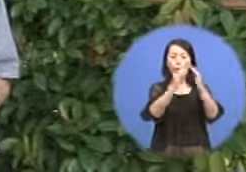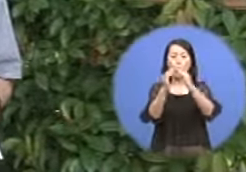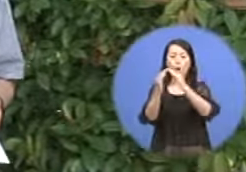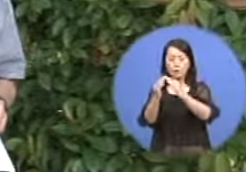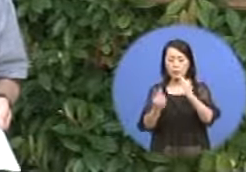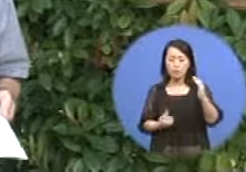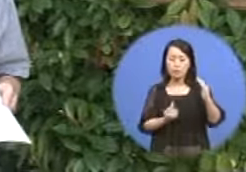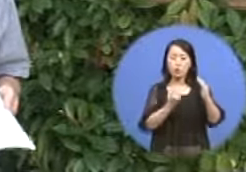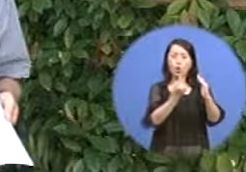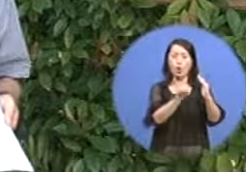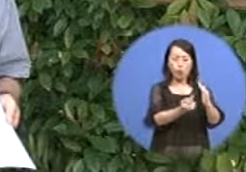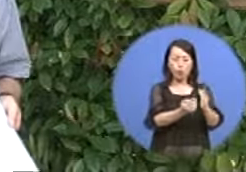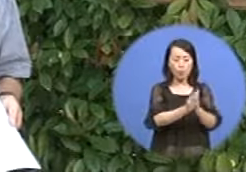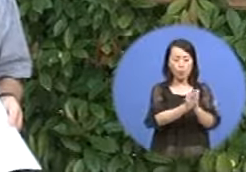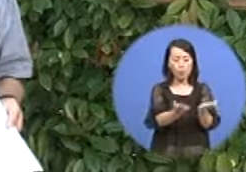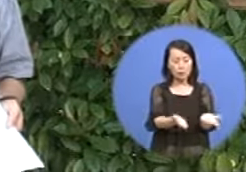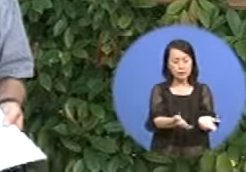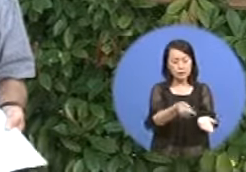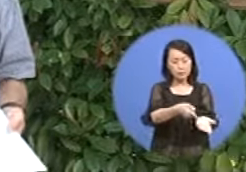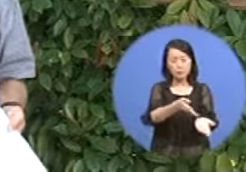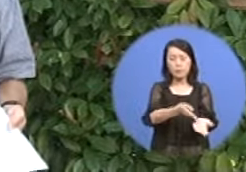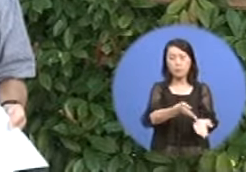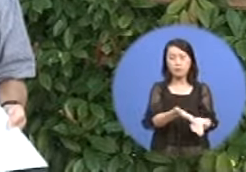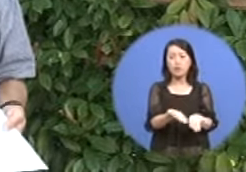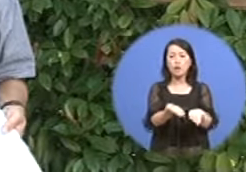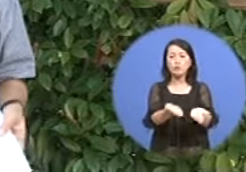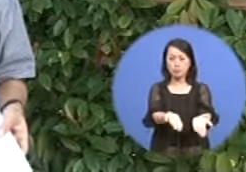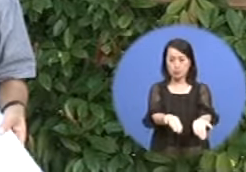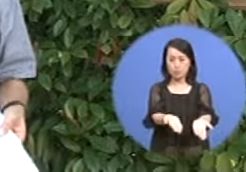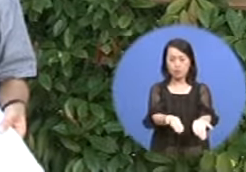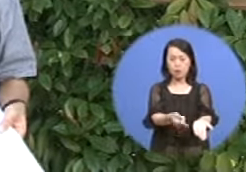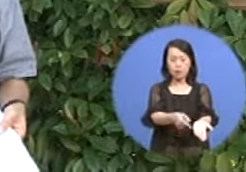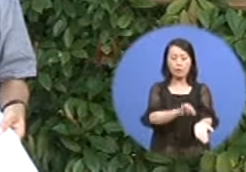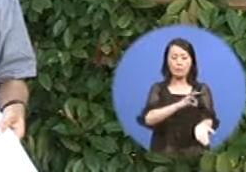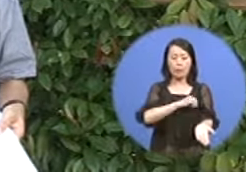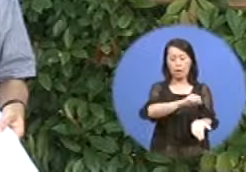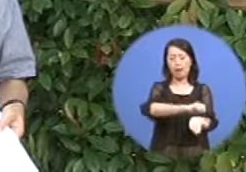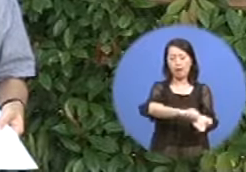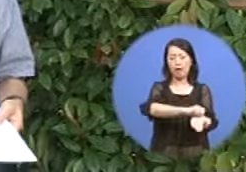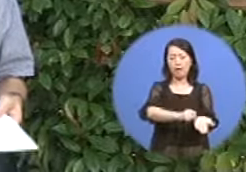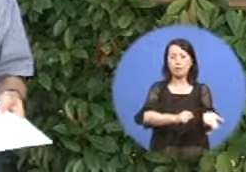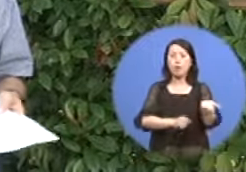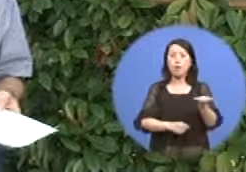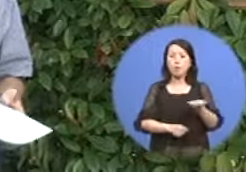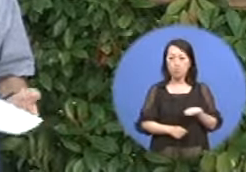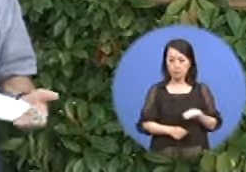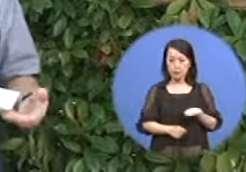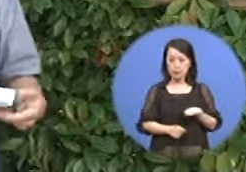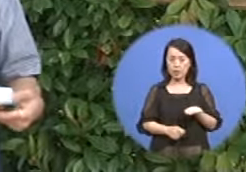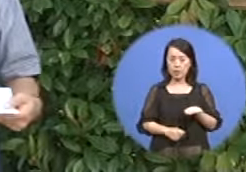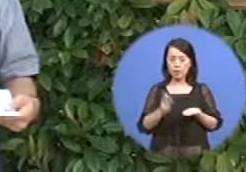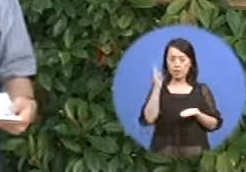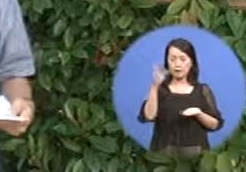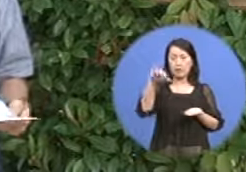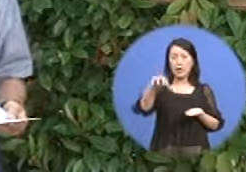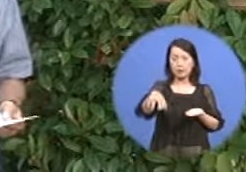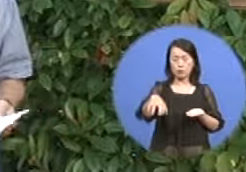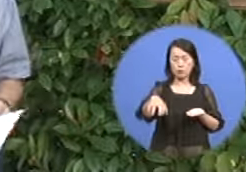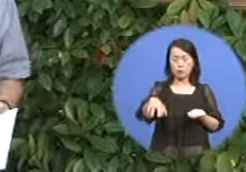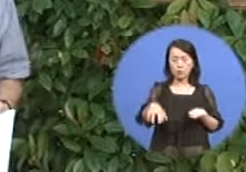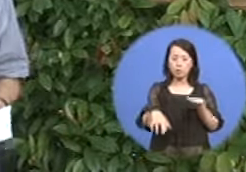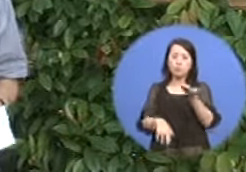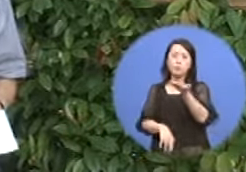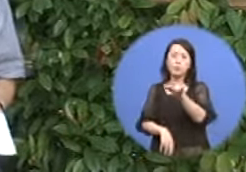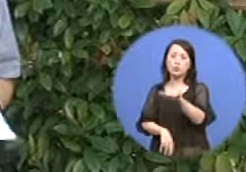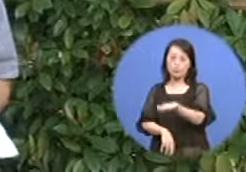訪問して、この説明をさせていただく、それでここに署名をいただいて、またこれを市役所の方に持ってい